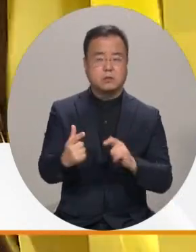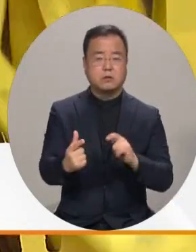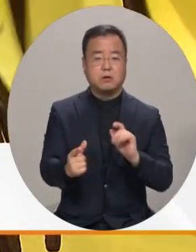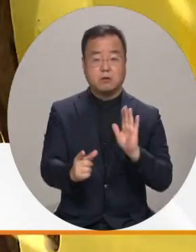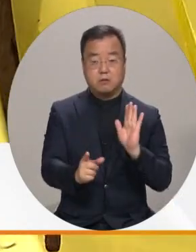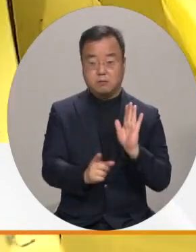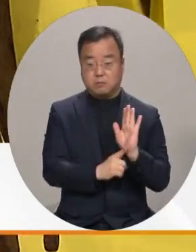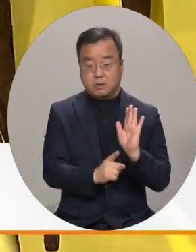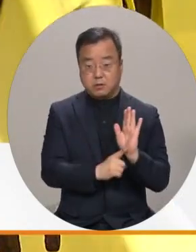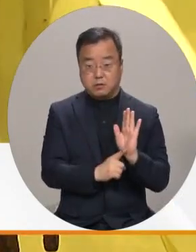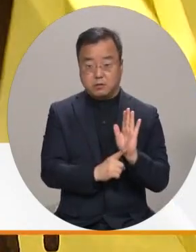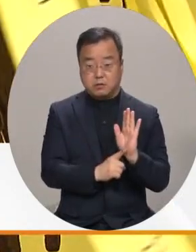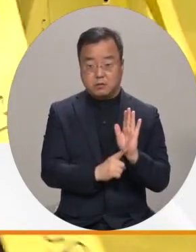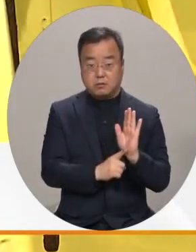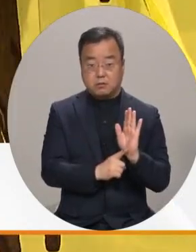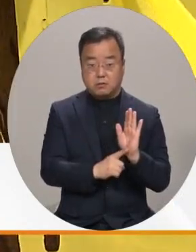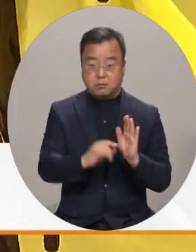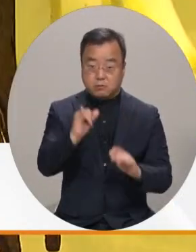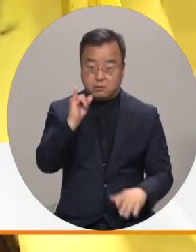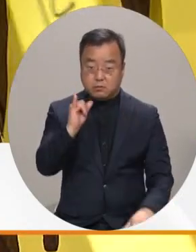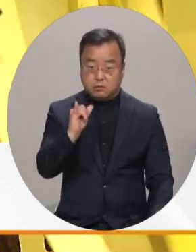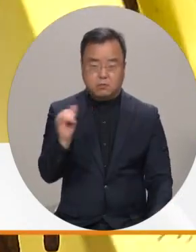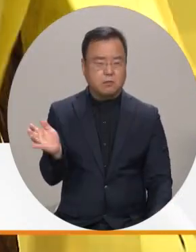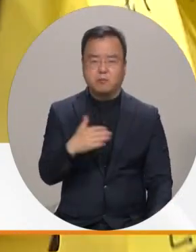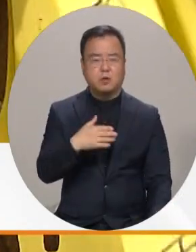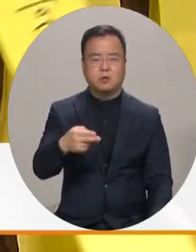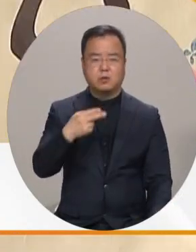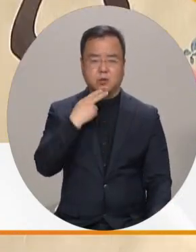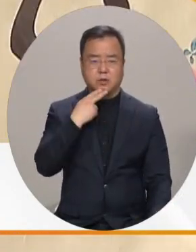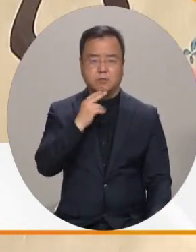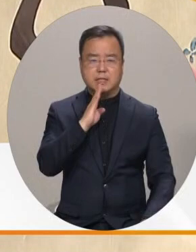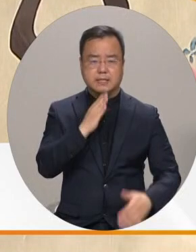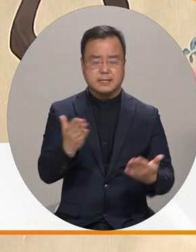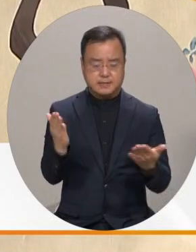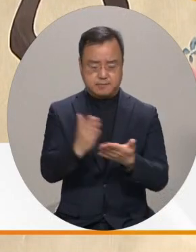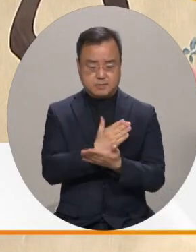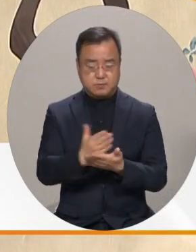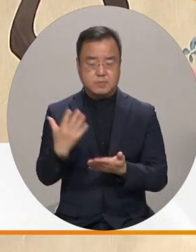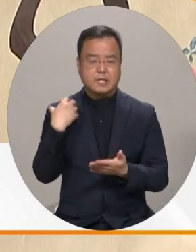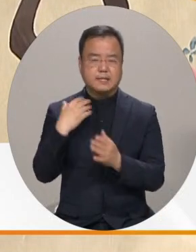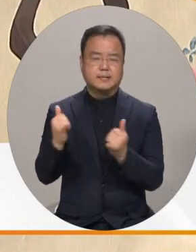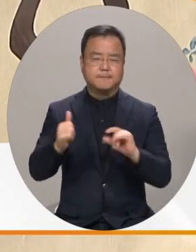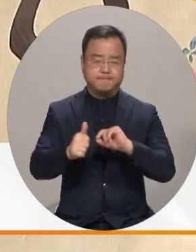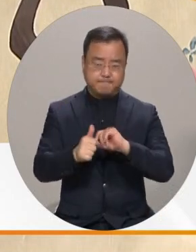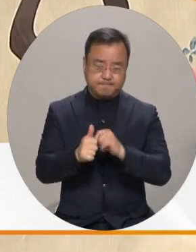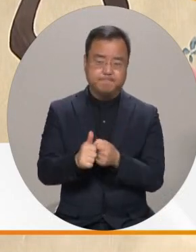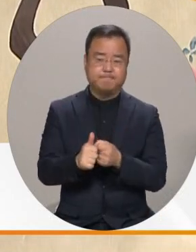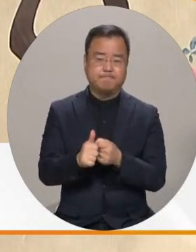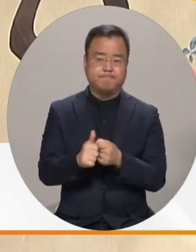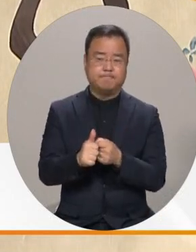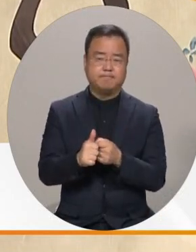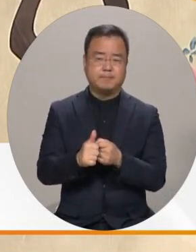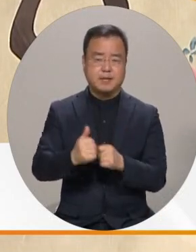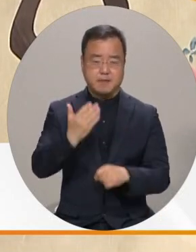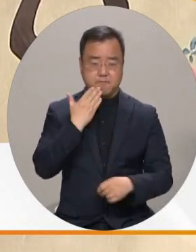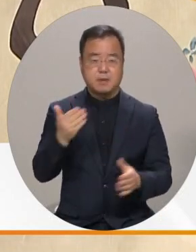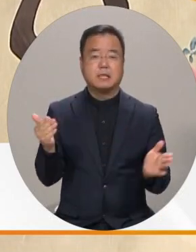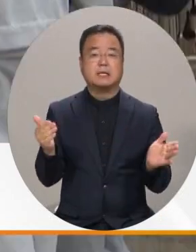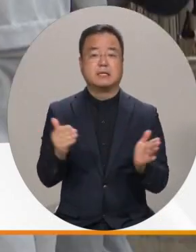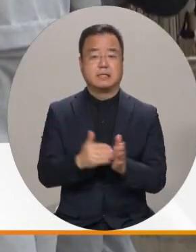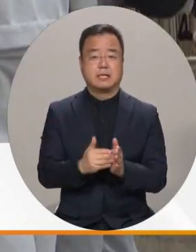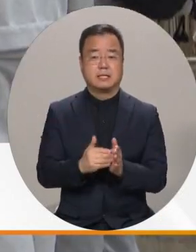부분들 밝혀진게 있나요이 진상 규명과 체결자 처벌이 이루어질